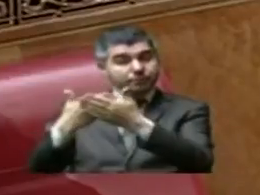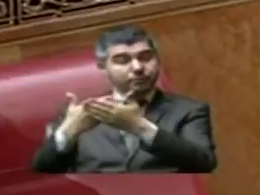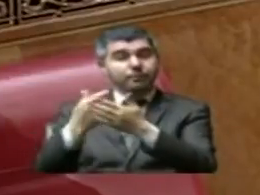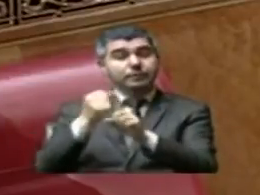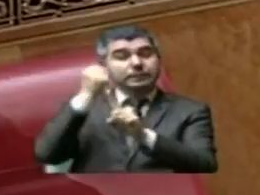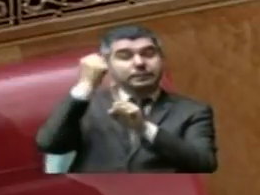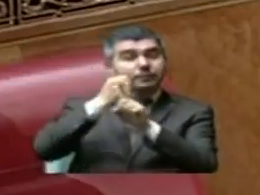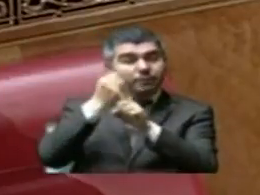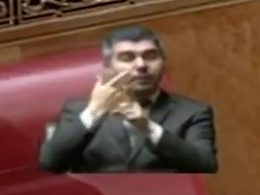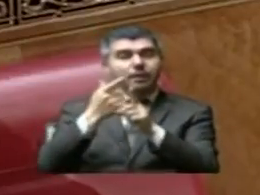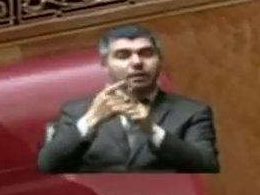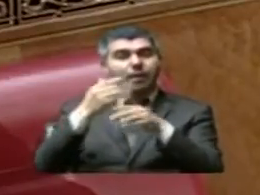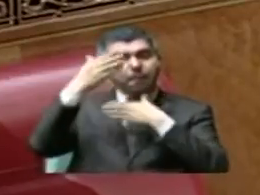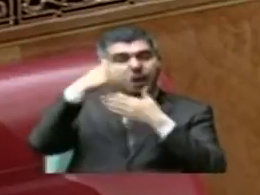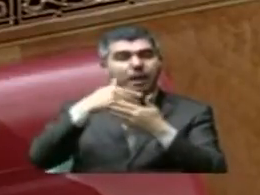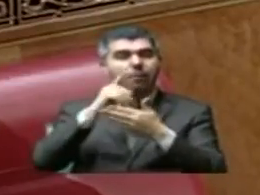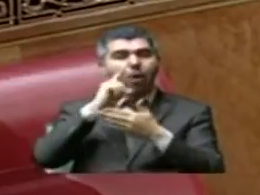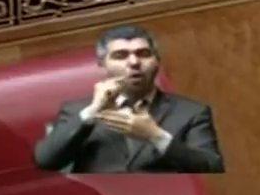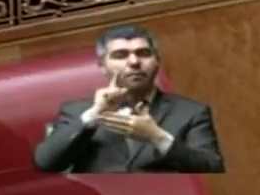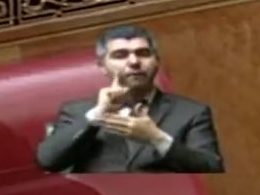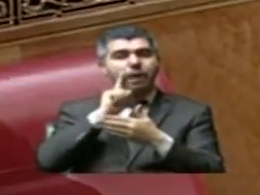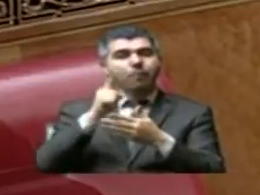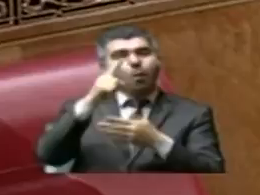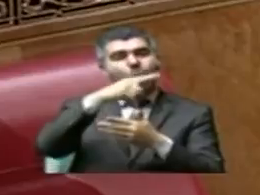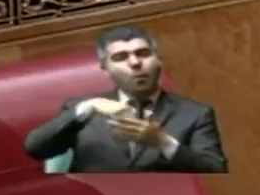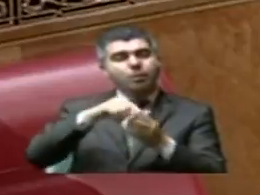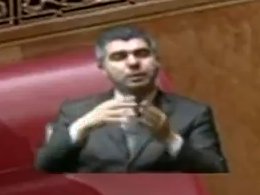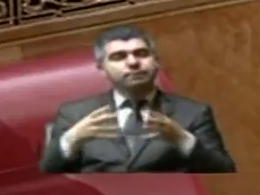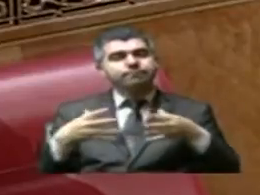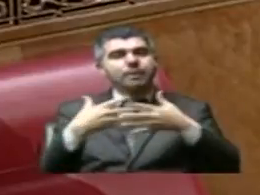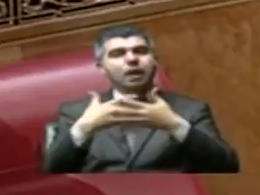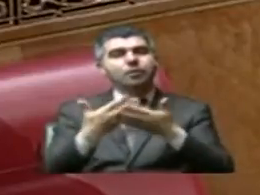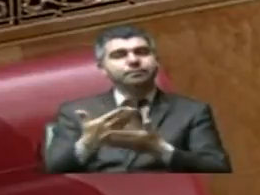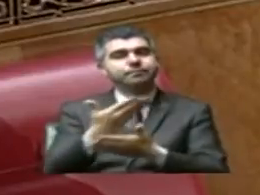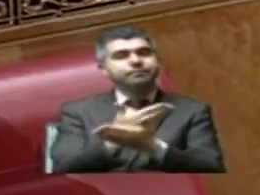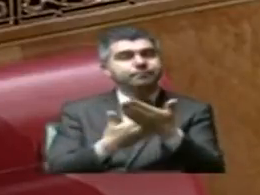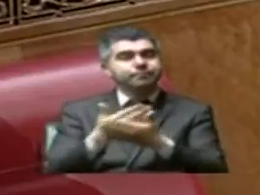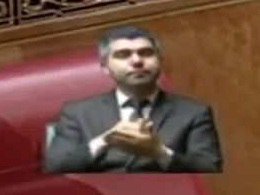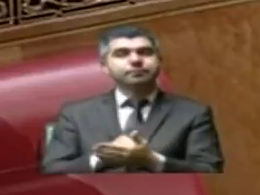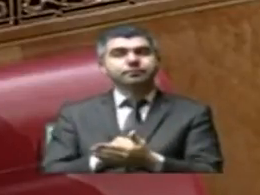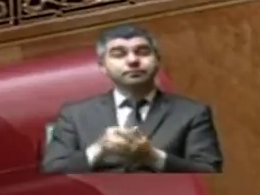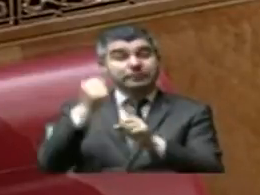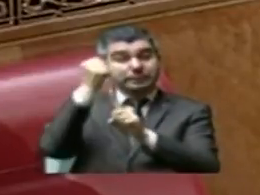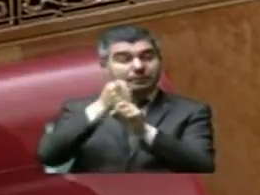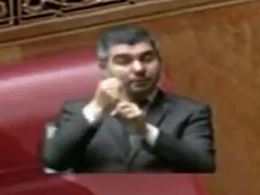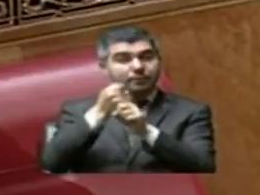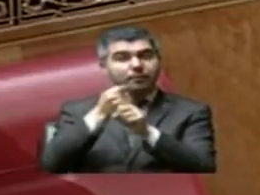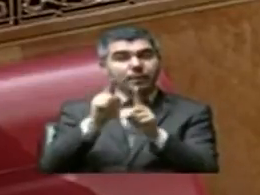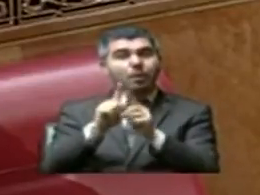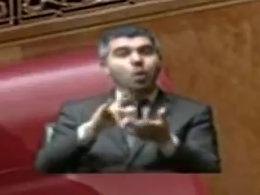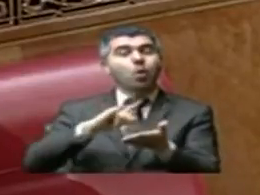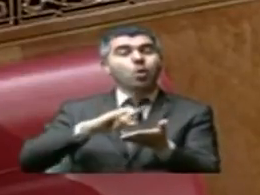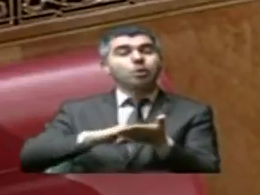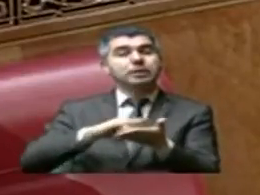ذكرتهم الحسيمه. على كل حال انت السيد المستشار تعرف انني مشيت جوج مرات الحسيمه، مشيت في زياره مع الساده الوزراء ومشيت قبل